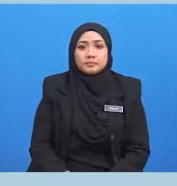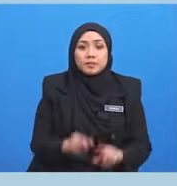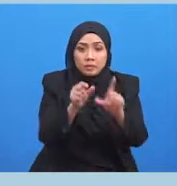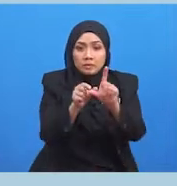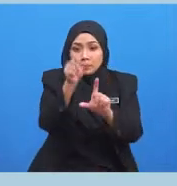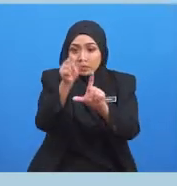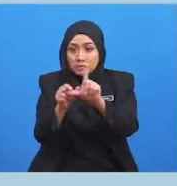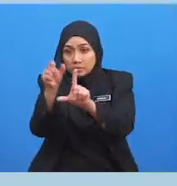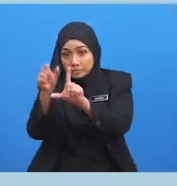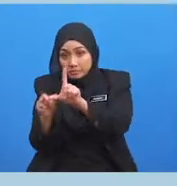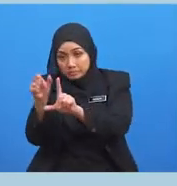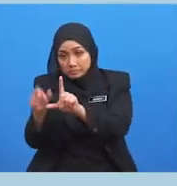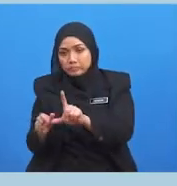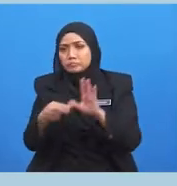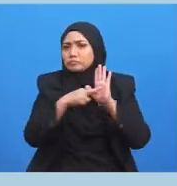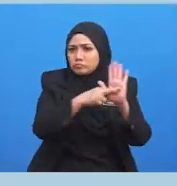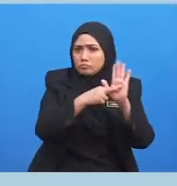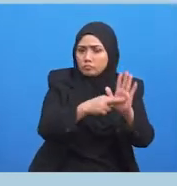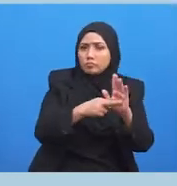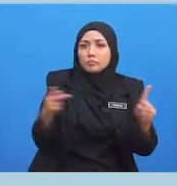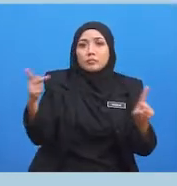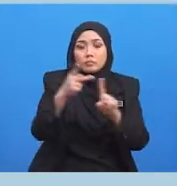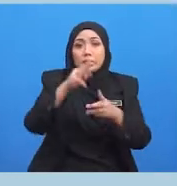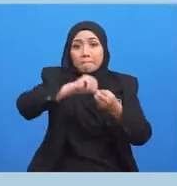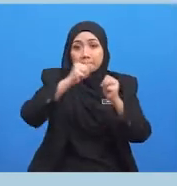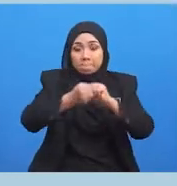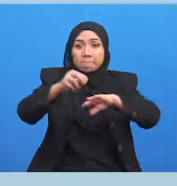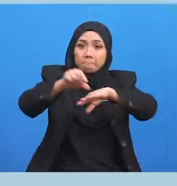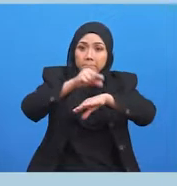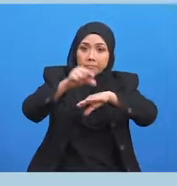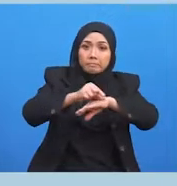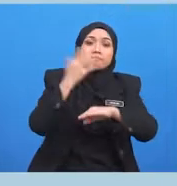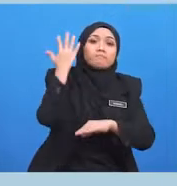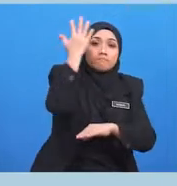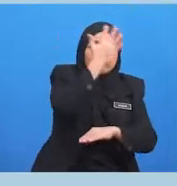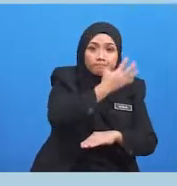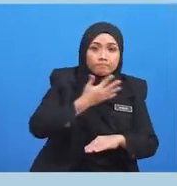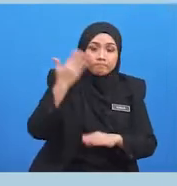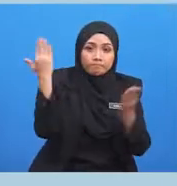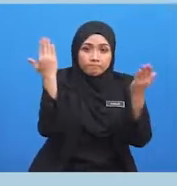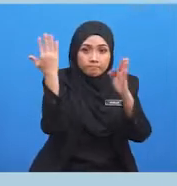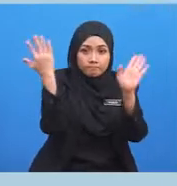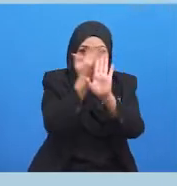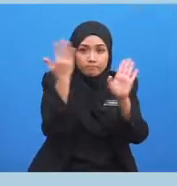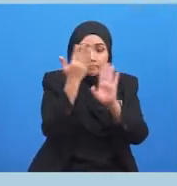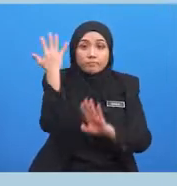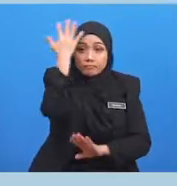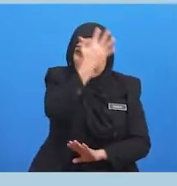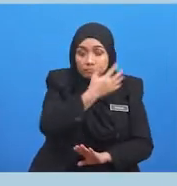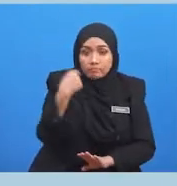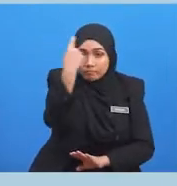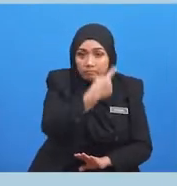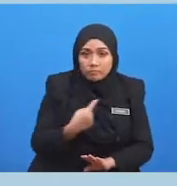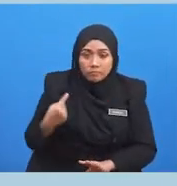Grabah ini merujuk kepada masalah penggunaan pelindung muka yang dihadapi